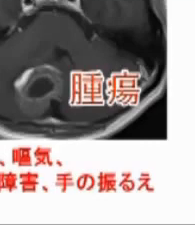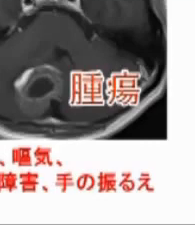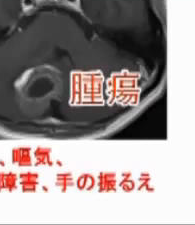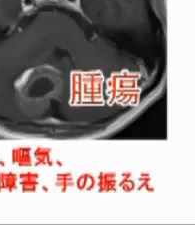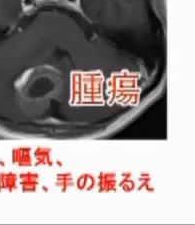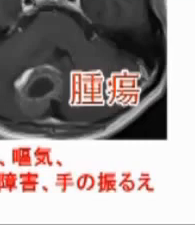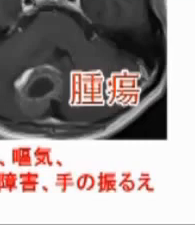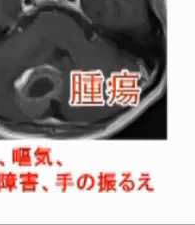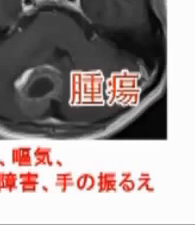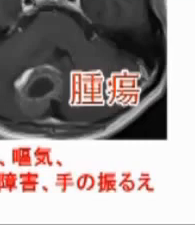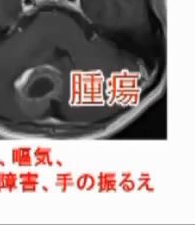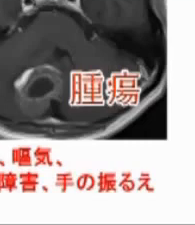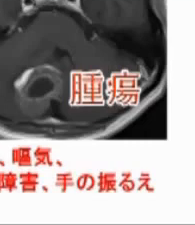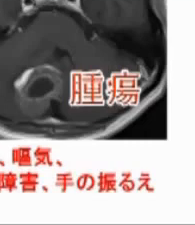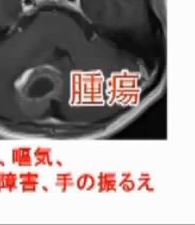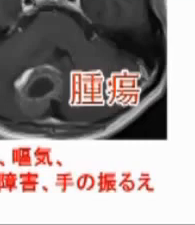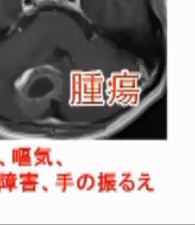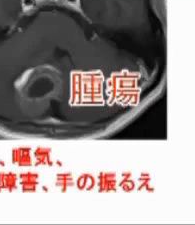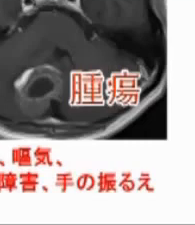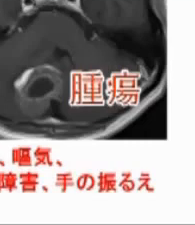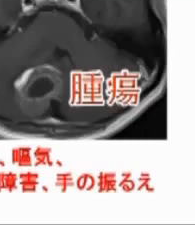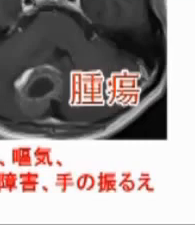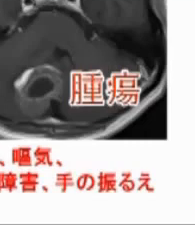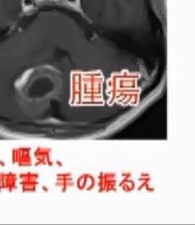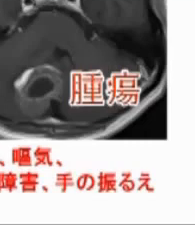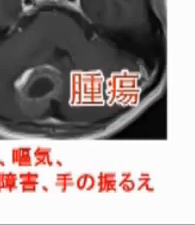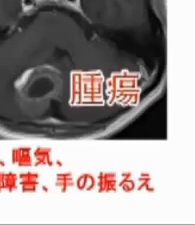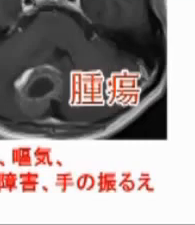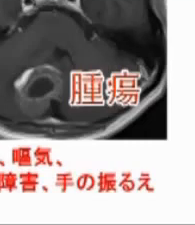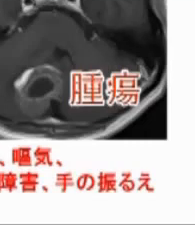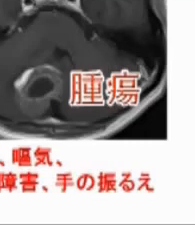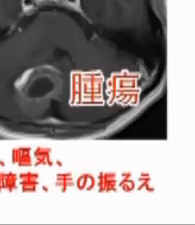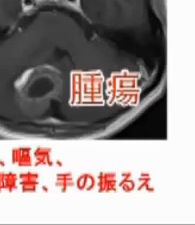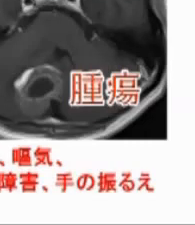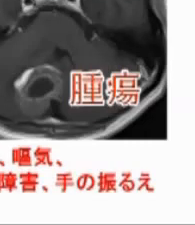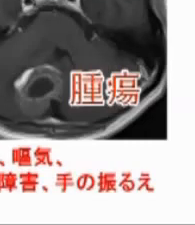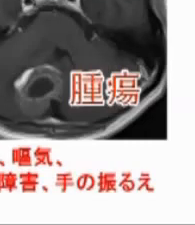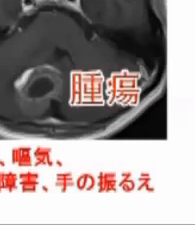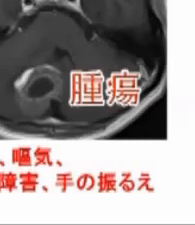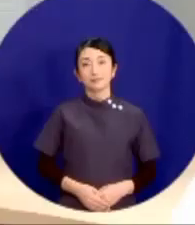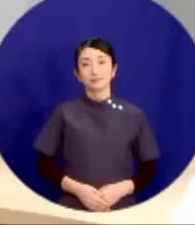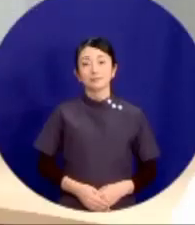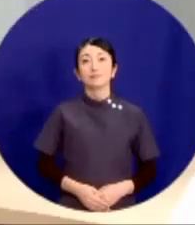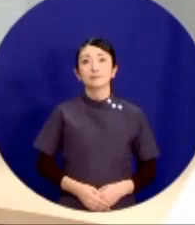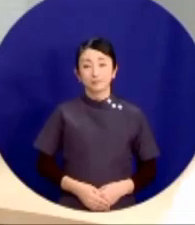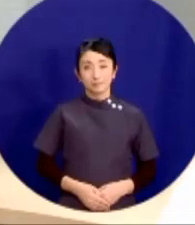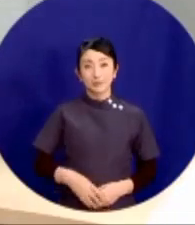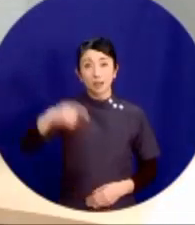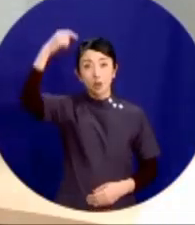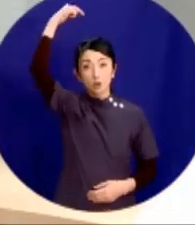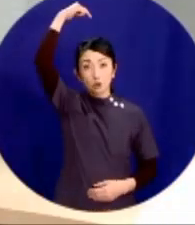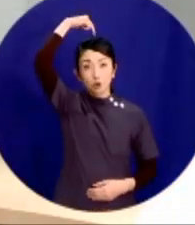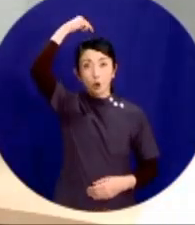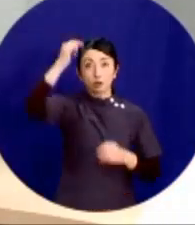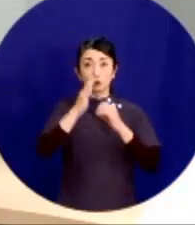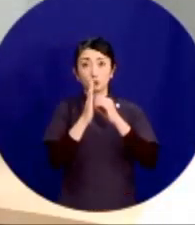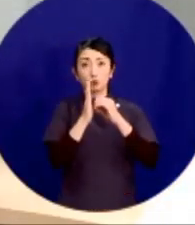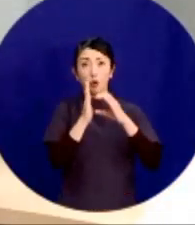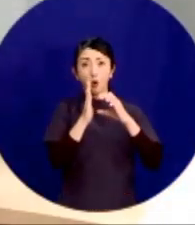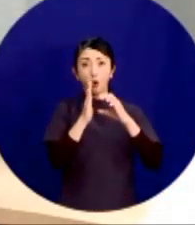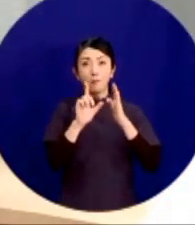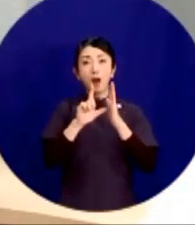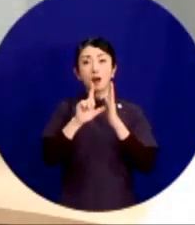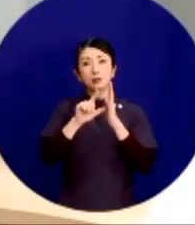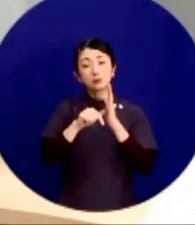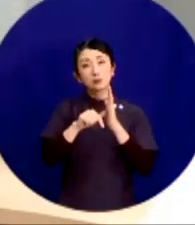歩行障害、手の震えなど重篤な症状が見られます。 脳腫瘍の症状と思いつく